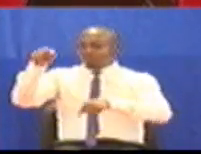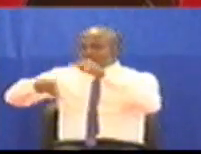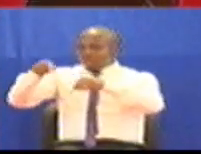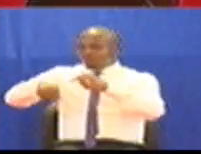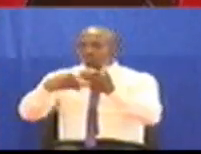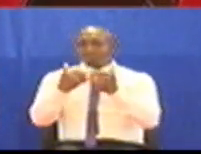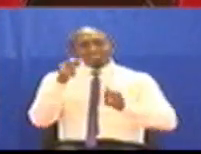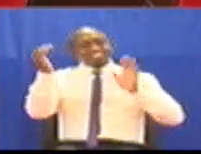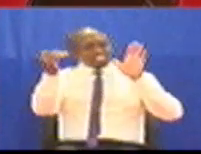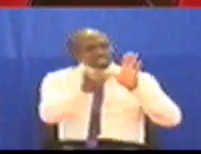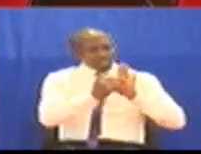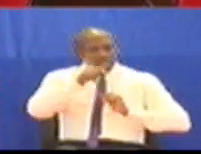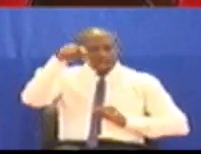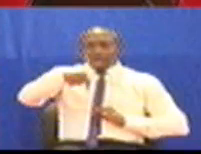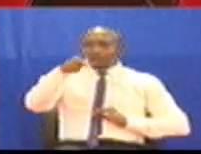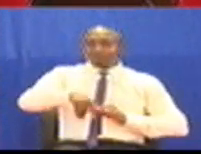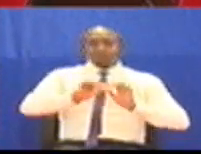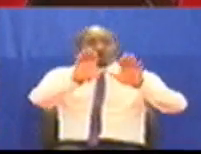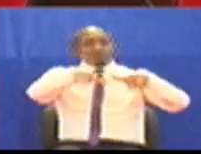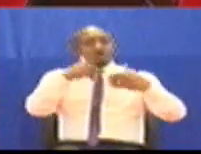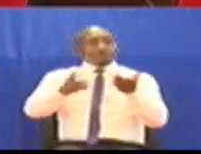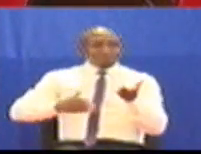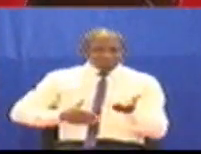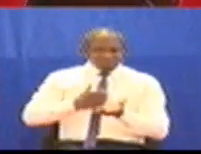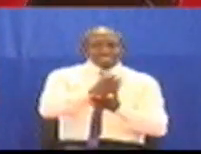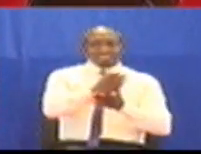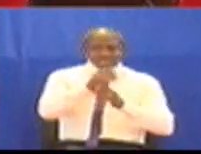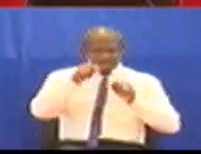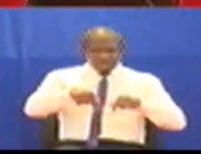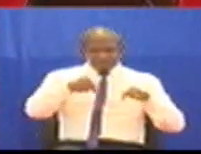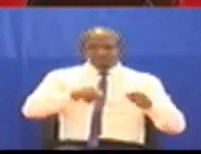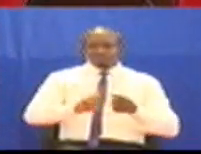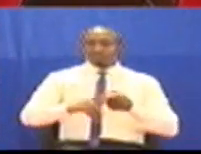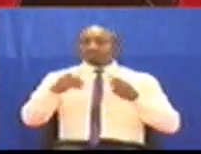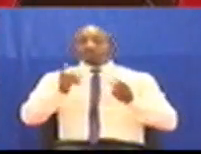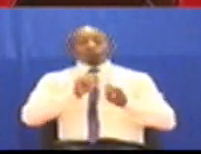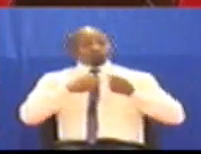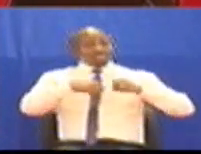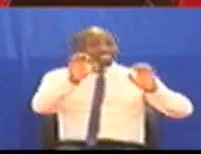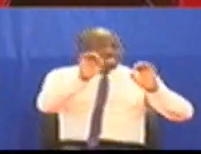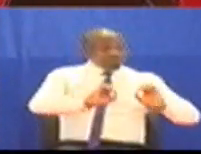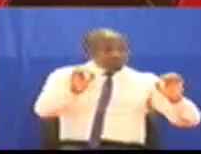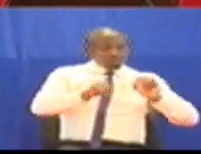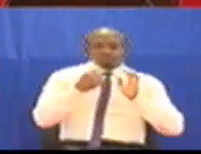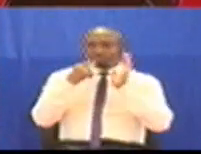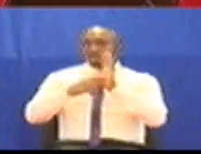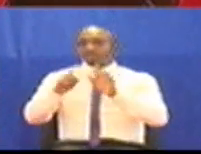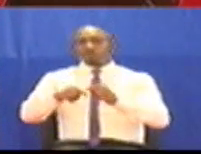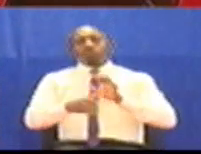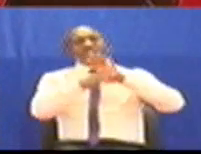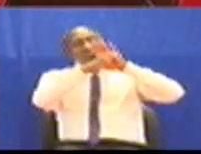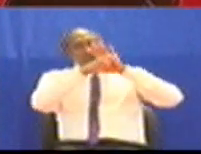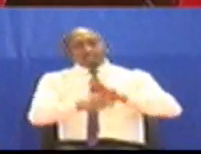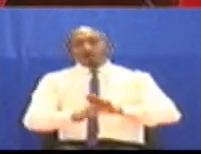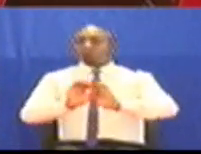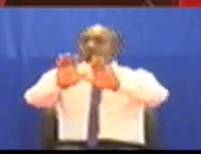sababu ni sheria ambayo tulipitisha sisi kama bunge la Jamhuri ya Muungano wa Tanzania, na kuto kuitekeleza hii sheria maana yake ni kulidharau bunge la